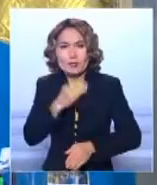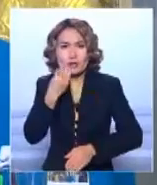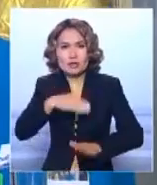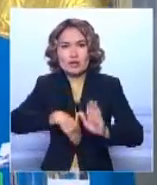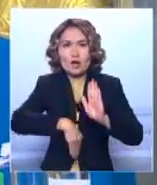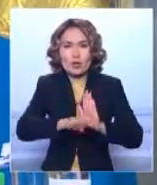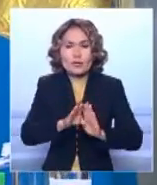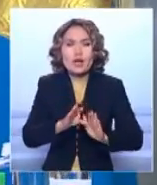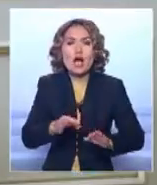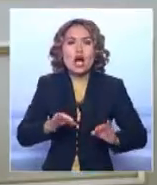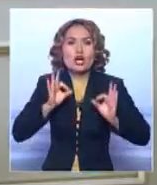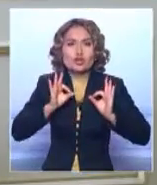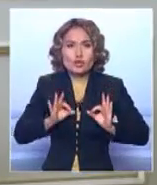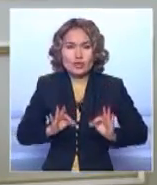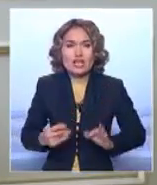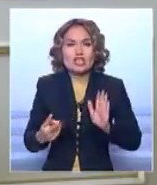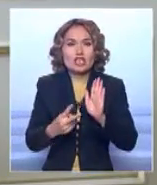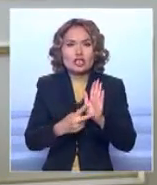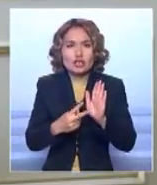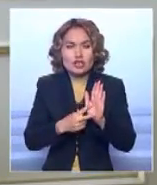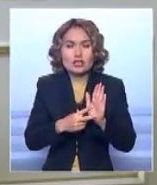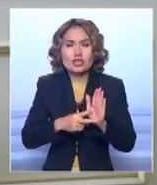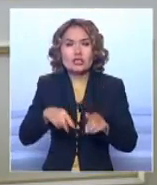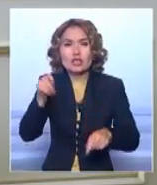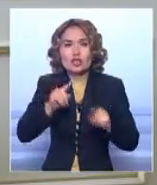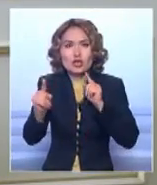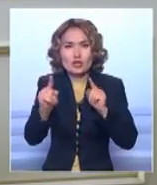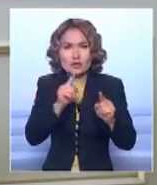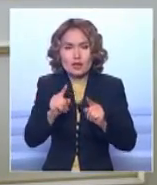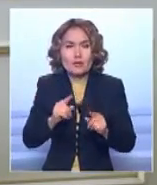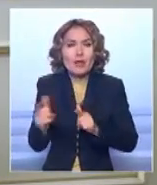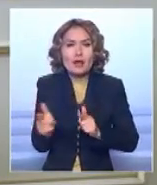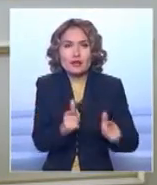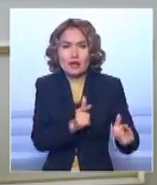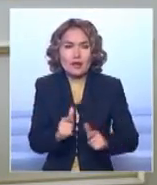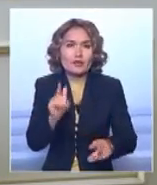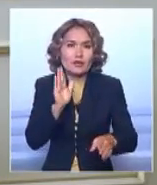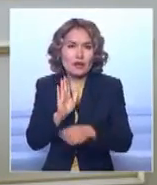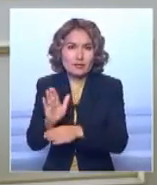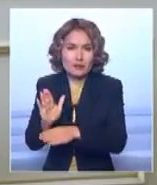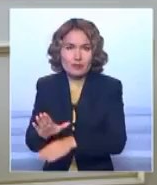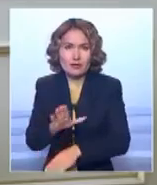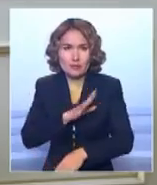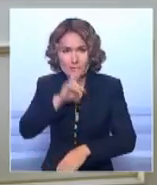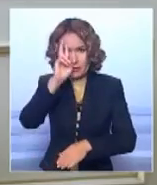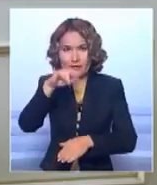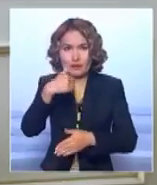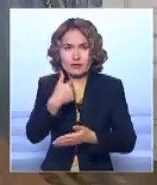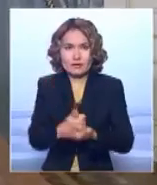және судьялардың 7-ші съезін өткізуге дайындық жөнінде бірқатар нақты тапсырма берді.